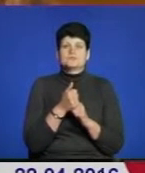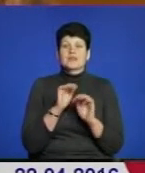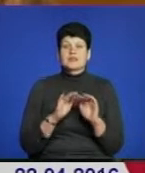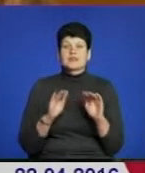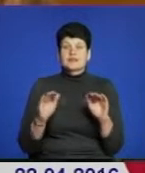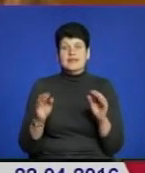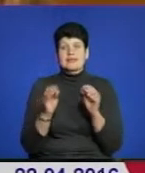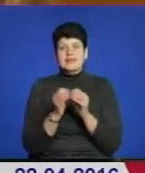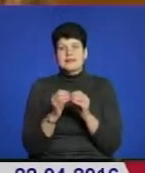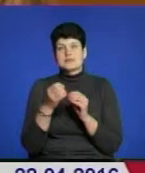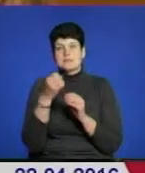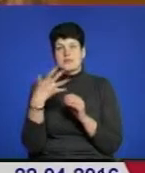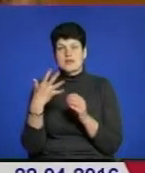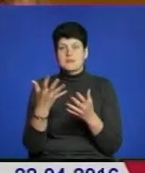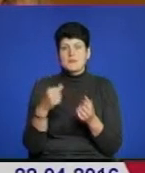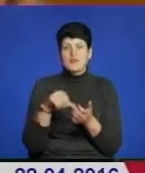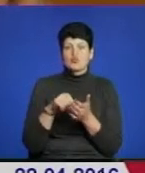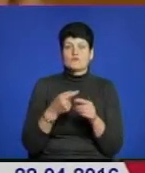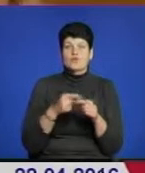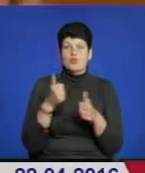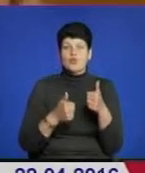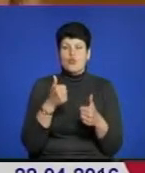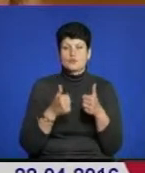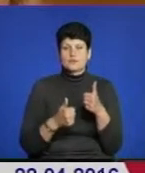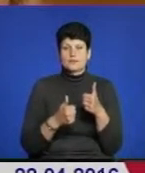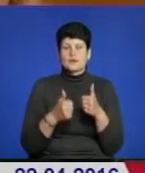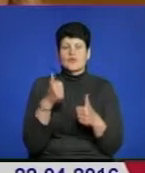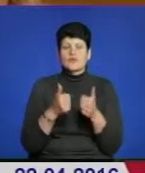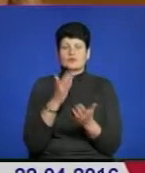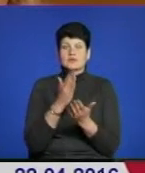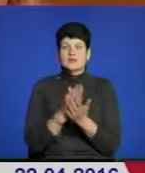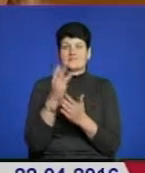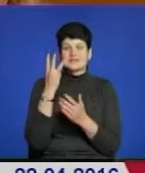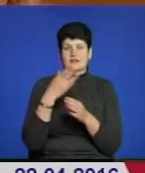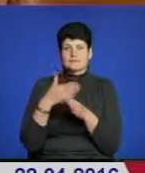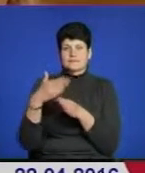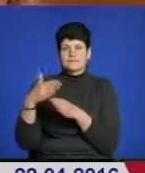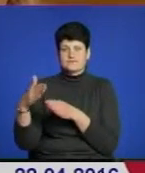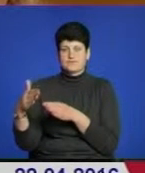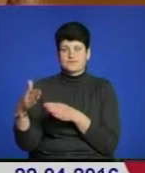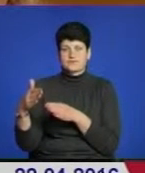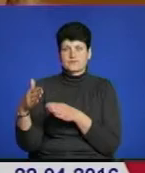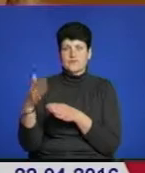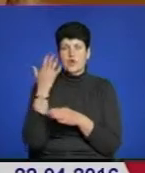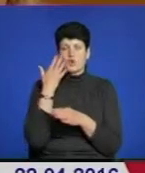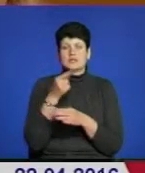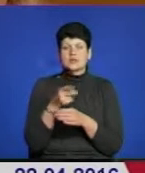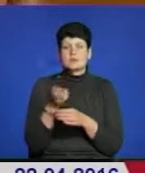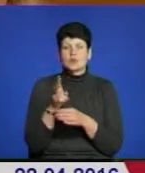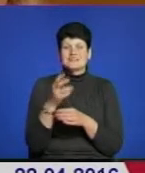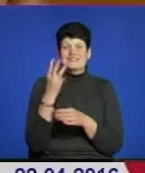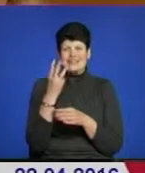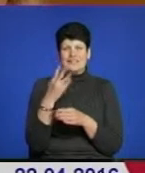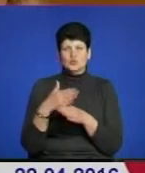дітей 10-15 бере участь у цьому конкурсі. Конкурс відбувається в 3 тури. І коли ти приходиш в 3